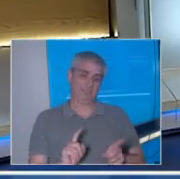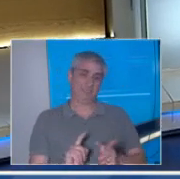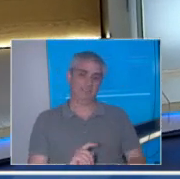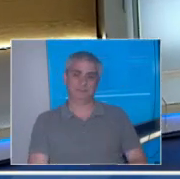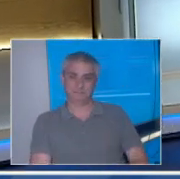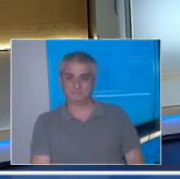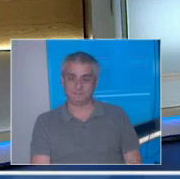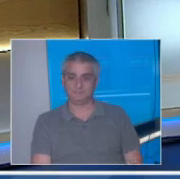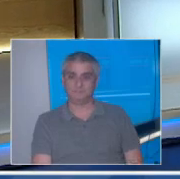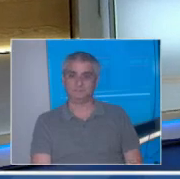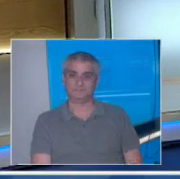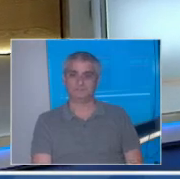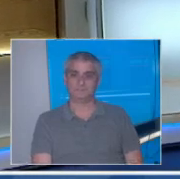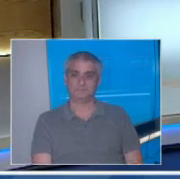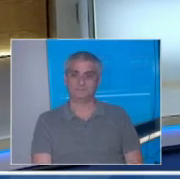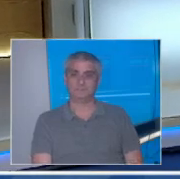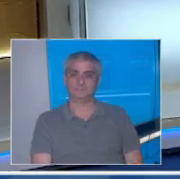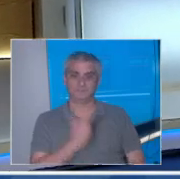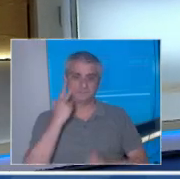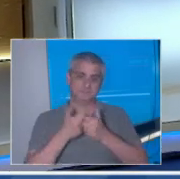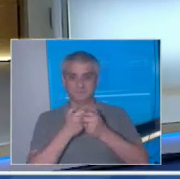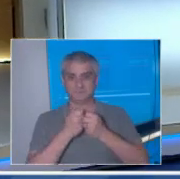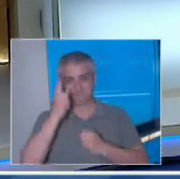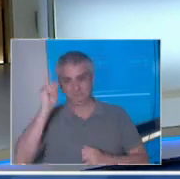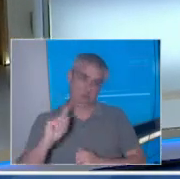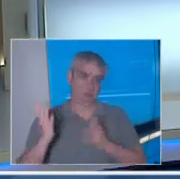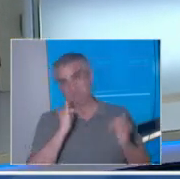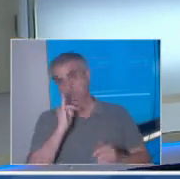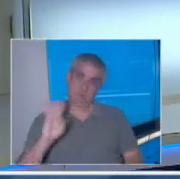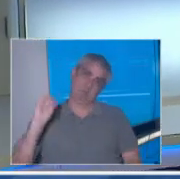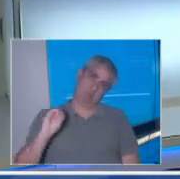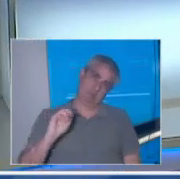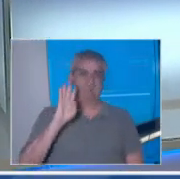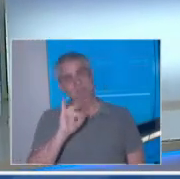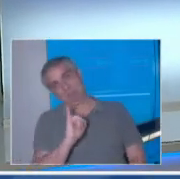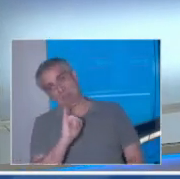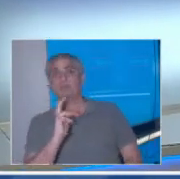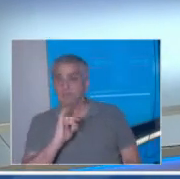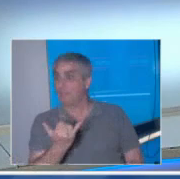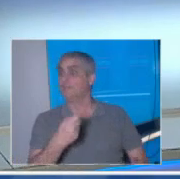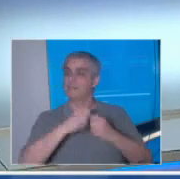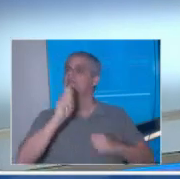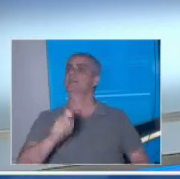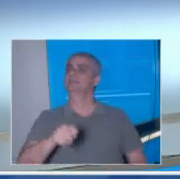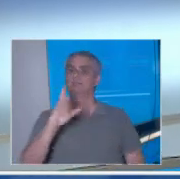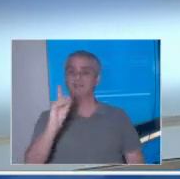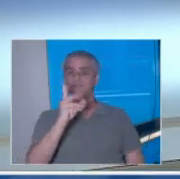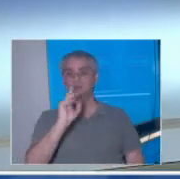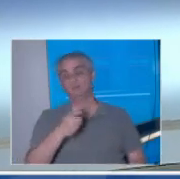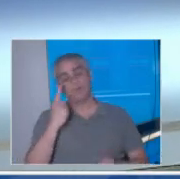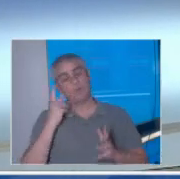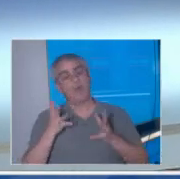כן. טוב, בואי נתייחס לזה. אני כבר רואה את ההודעות שאני אקבל. מה, אתה לא יודע מה זה מיני ומבי. כן, חבר הכנסת דוידסון, יש לו